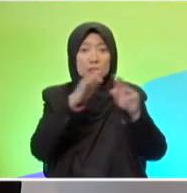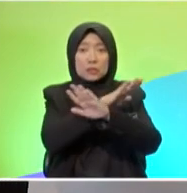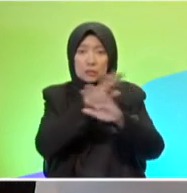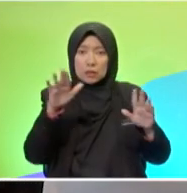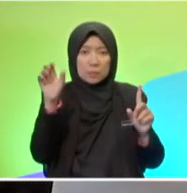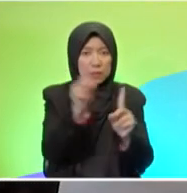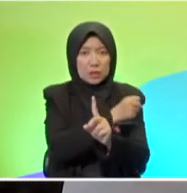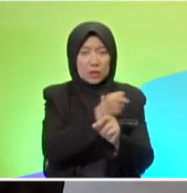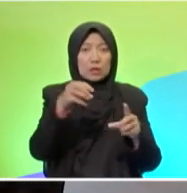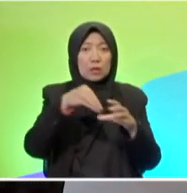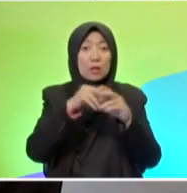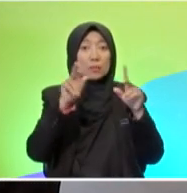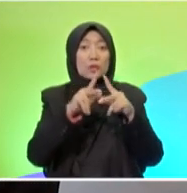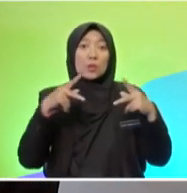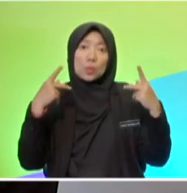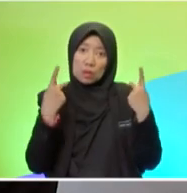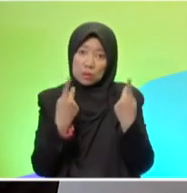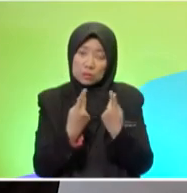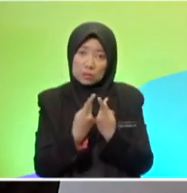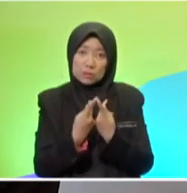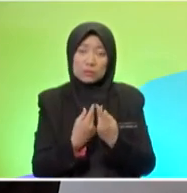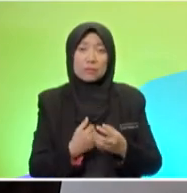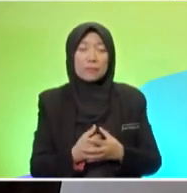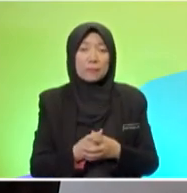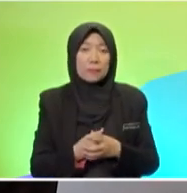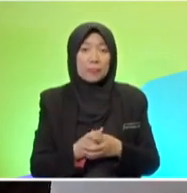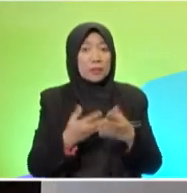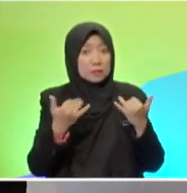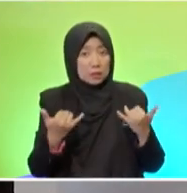keluarga jadi Mira saya tidak bawa anak-anak muda